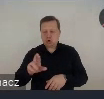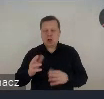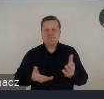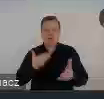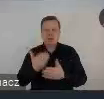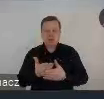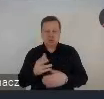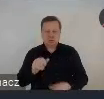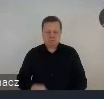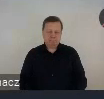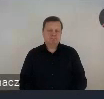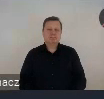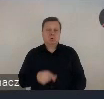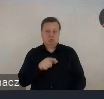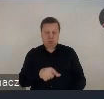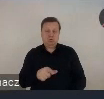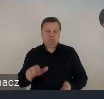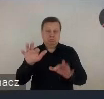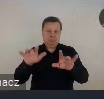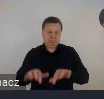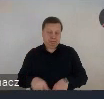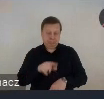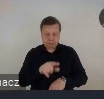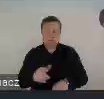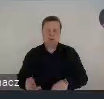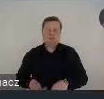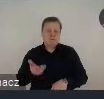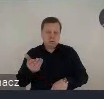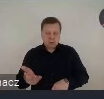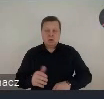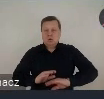którym się najpierw składa wniosek, a potem